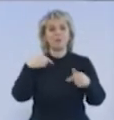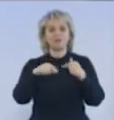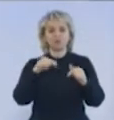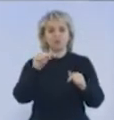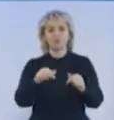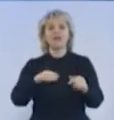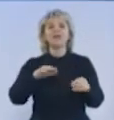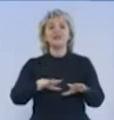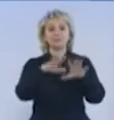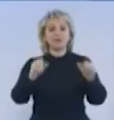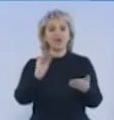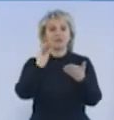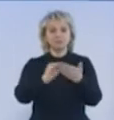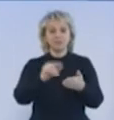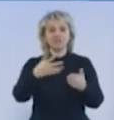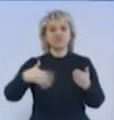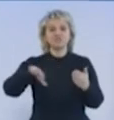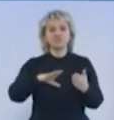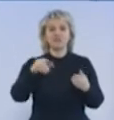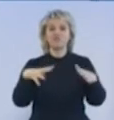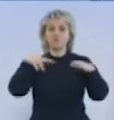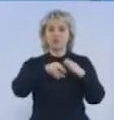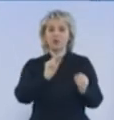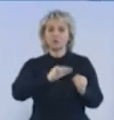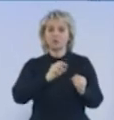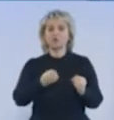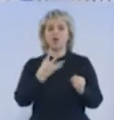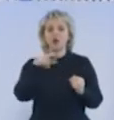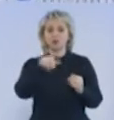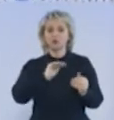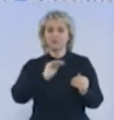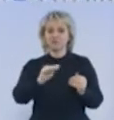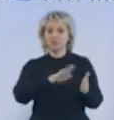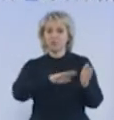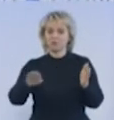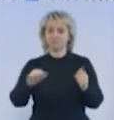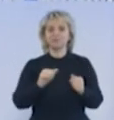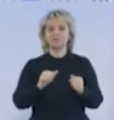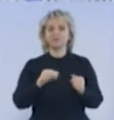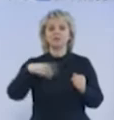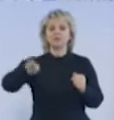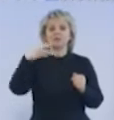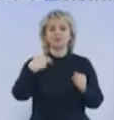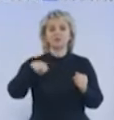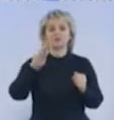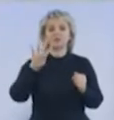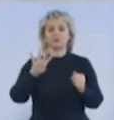футболу. И в правительстве отметили – все вводные отработаны на хорошем профессиональном уровне. Марина Черных, Фатима